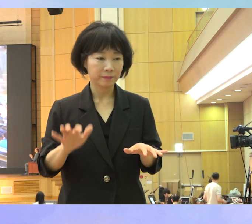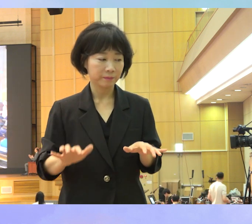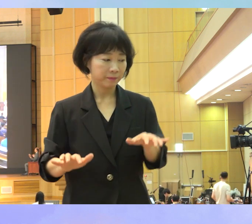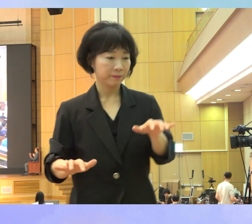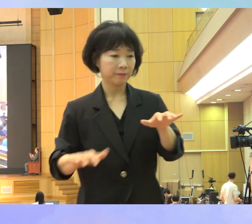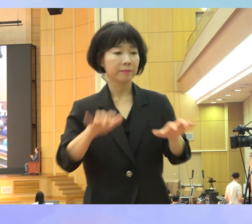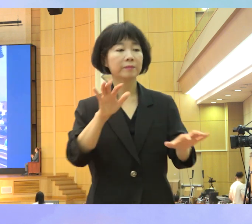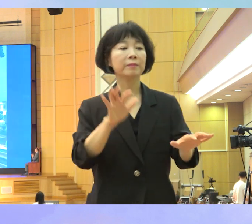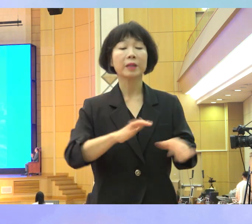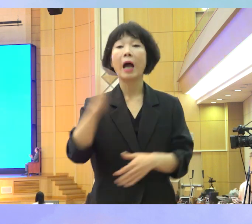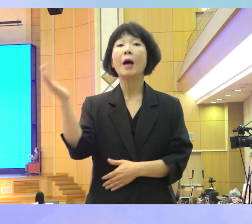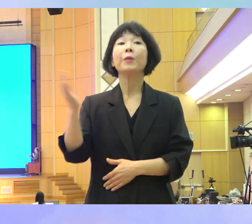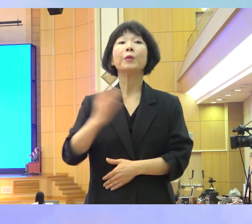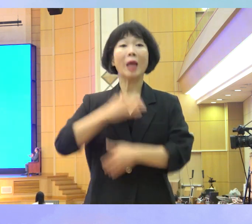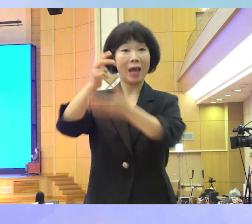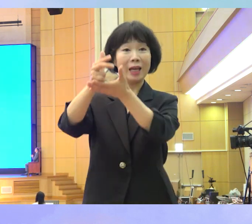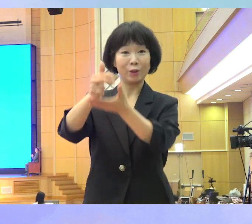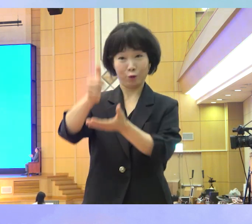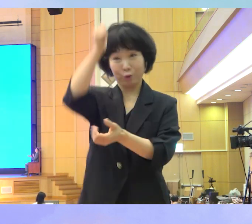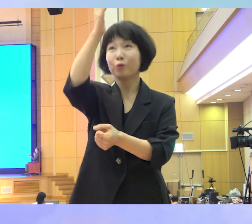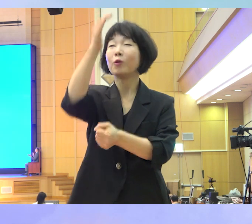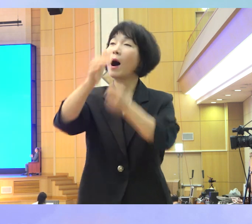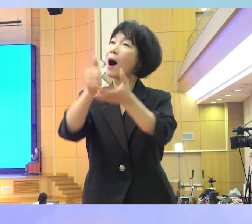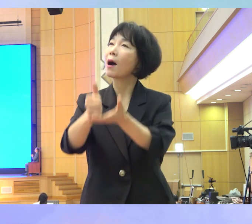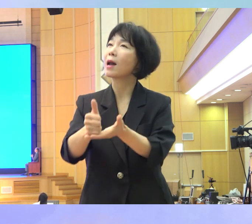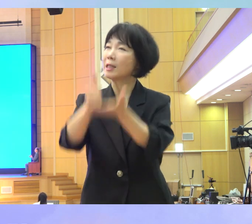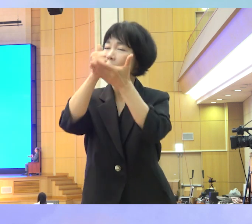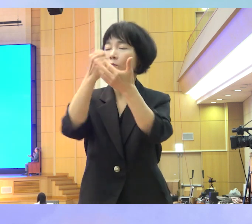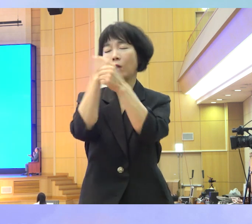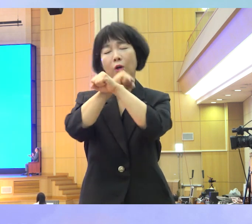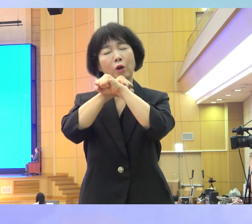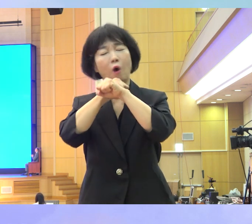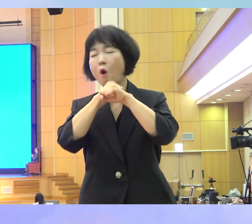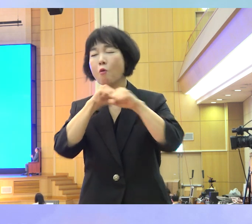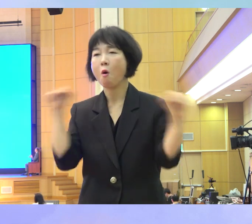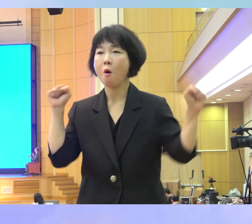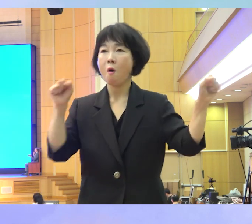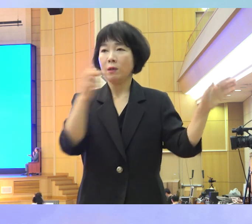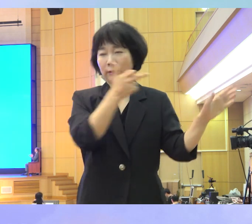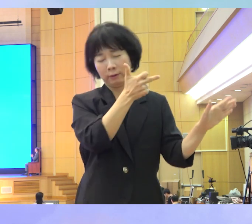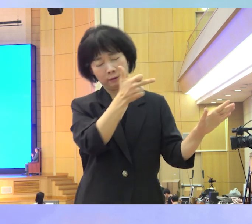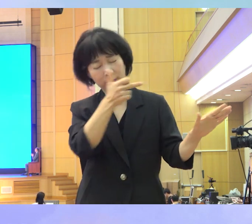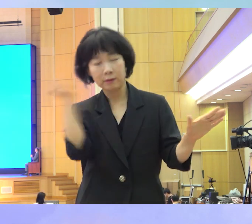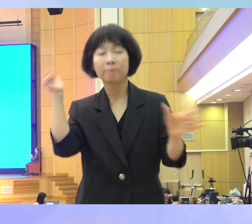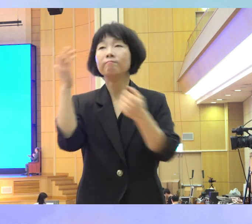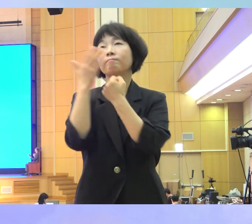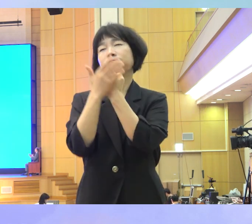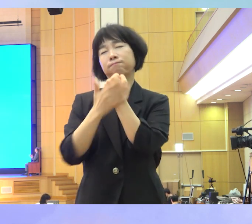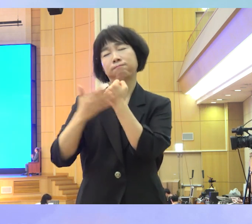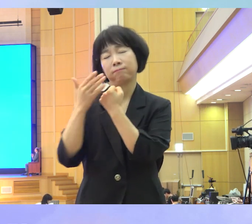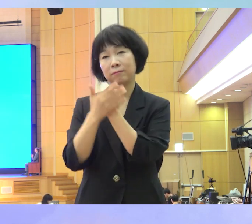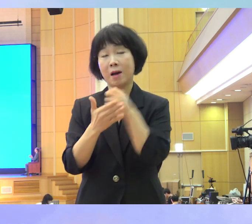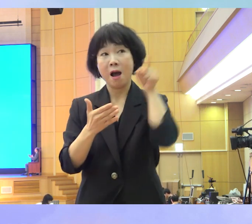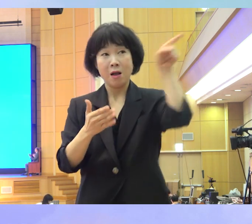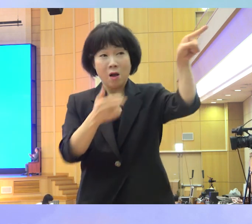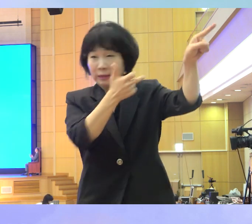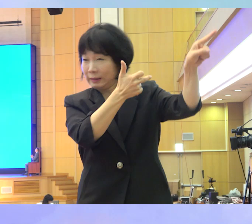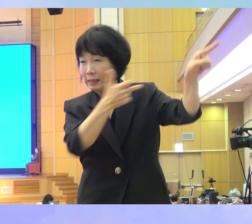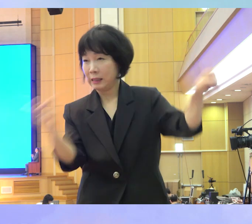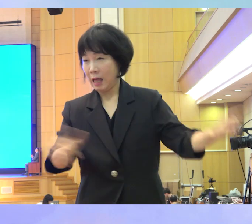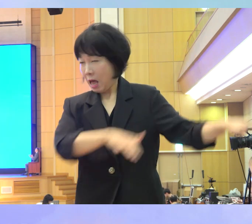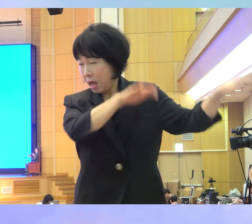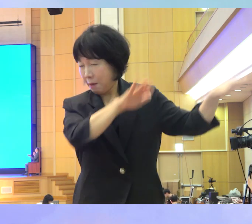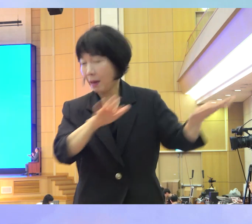내 주 하나님은 내 주 하나님 넓고 큰 은혜는 저